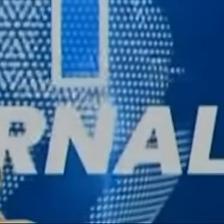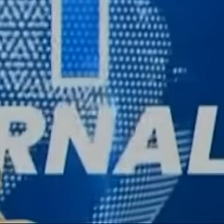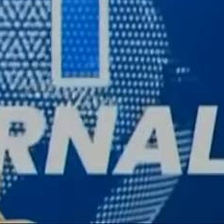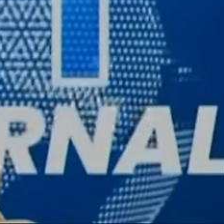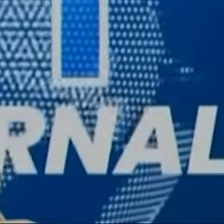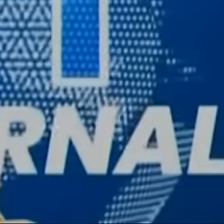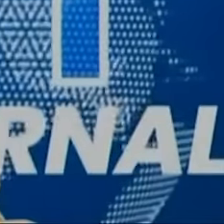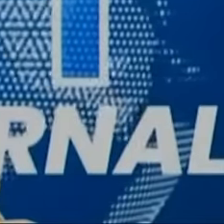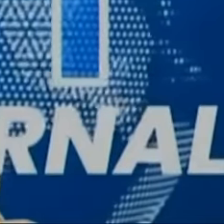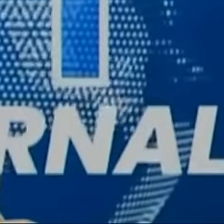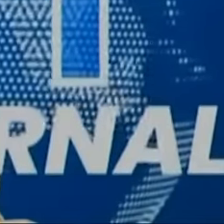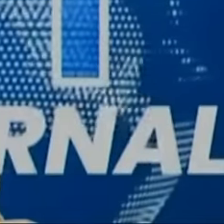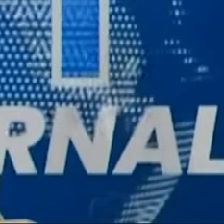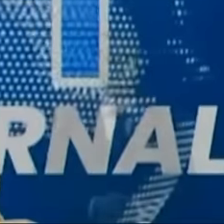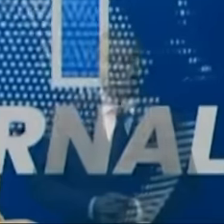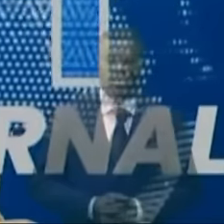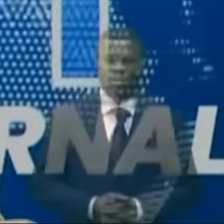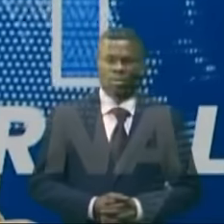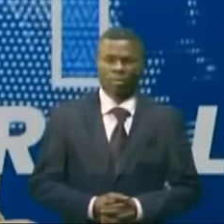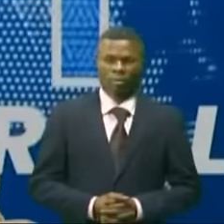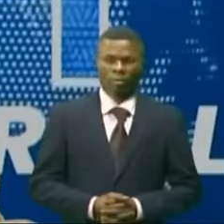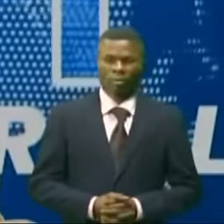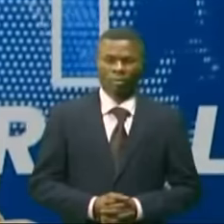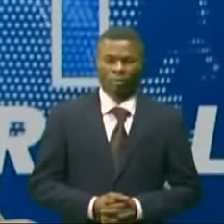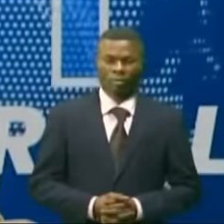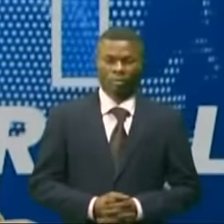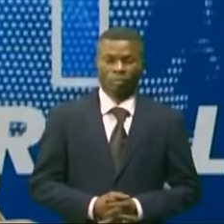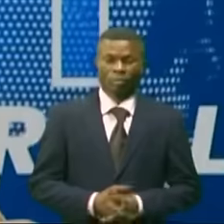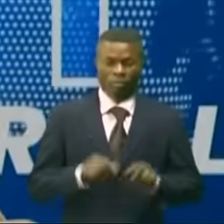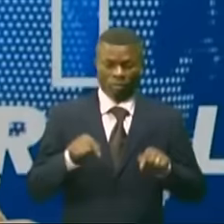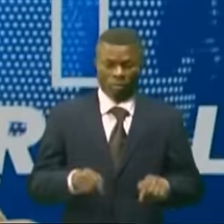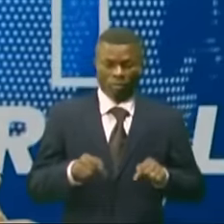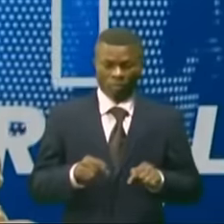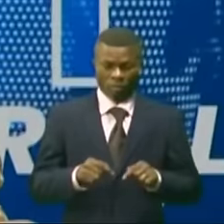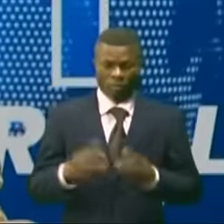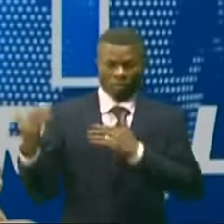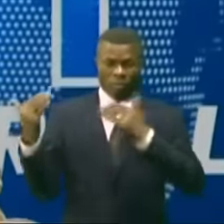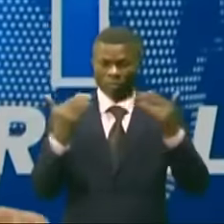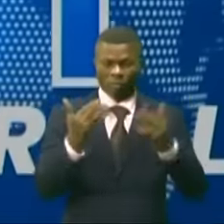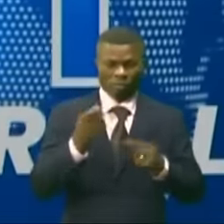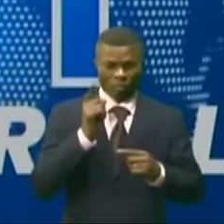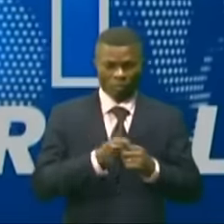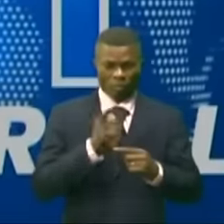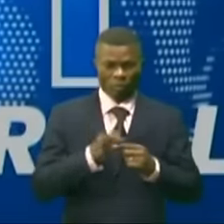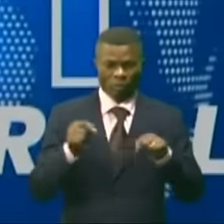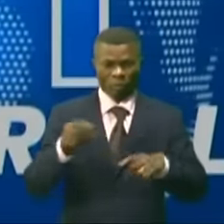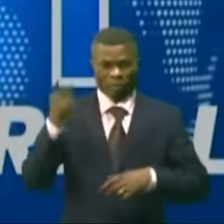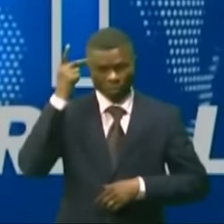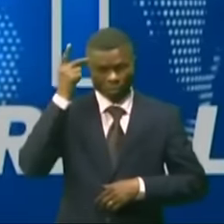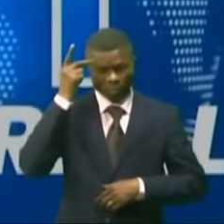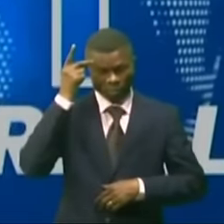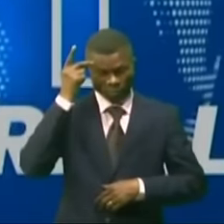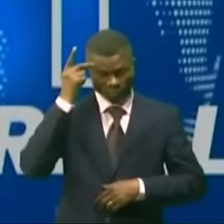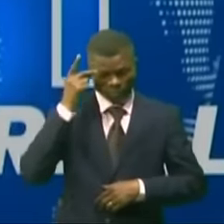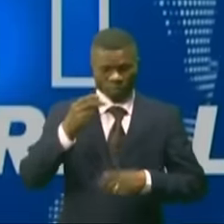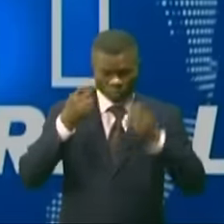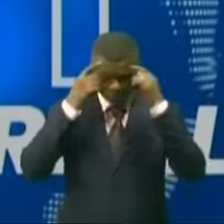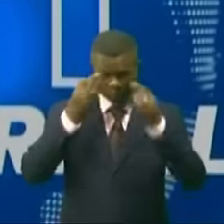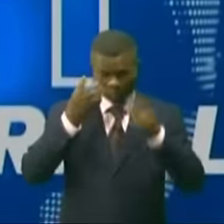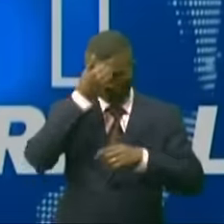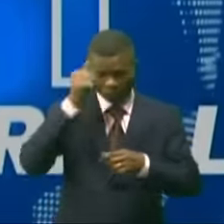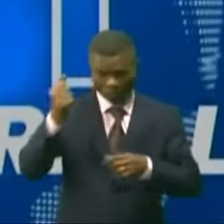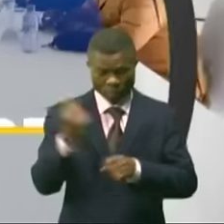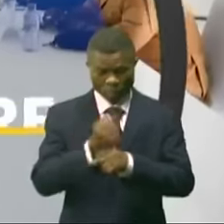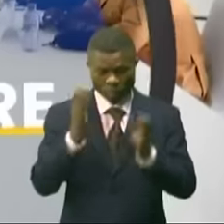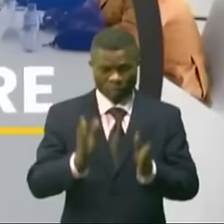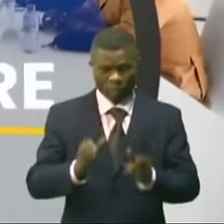bonsoir à tous au sommaire de ce 20h perturbation de transport en commun à Kinshasa vers une lévée de grève des